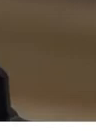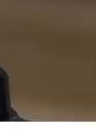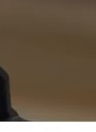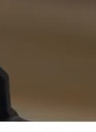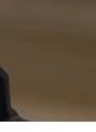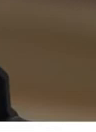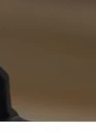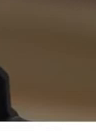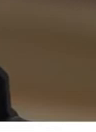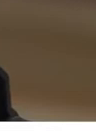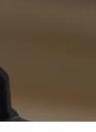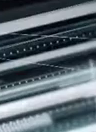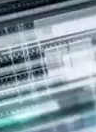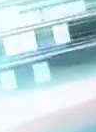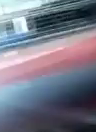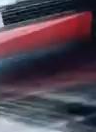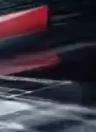берді.